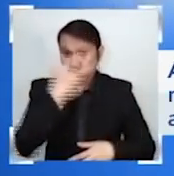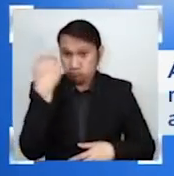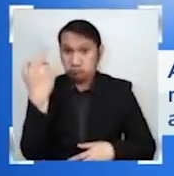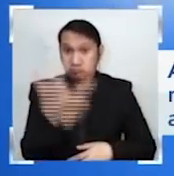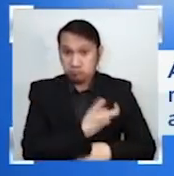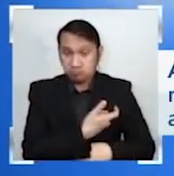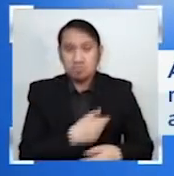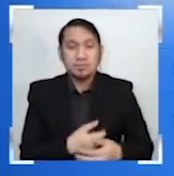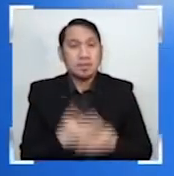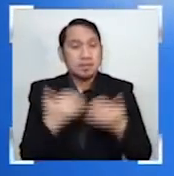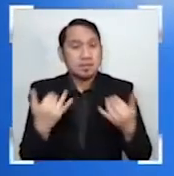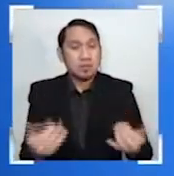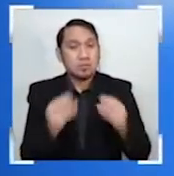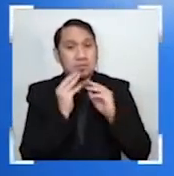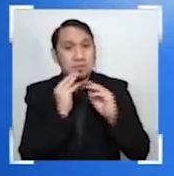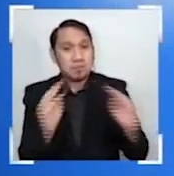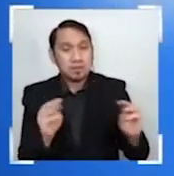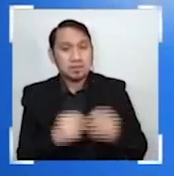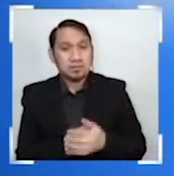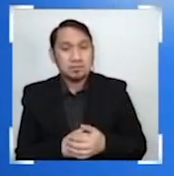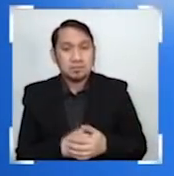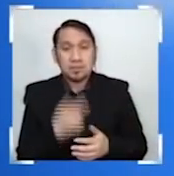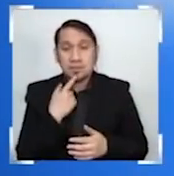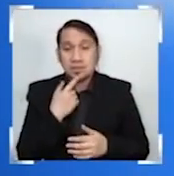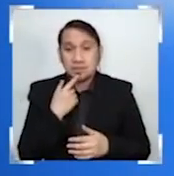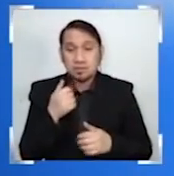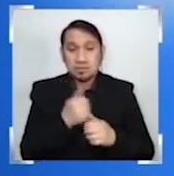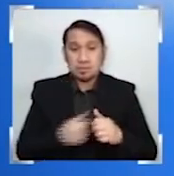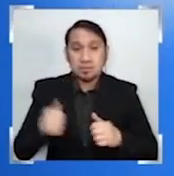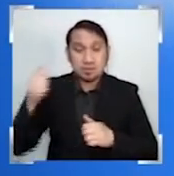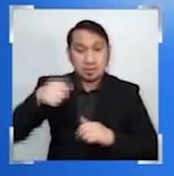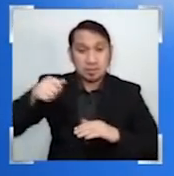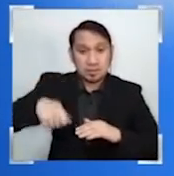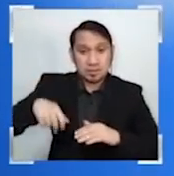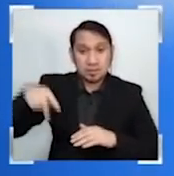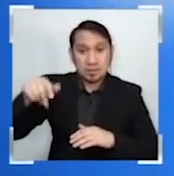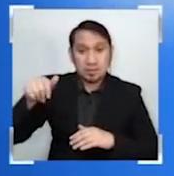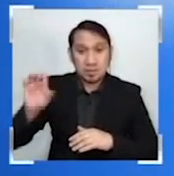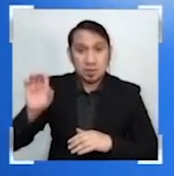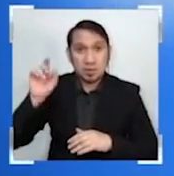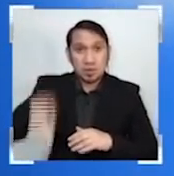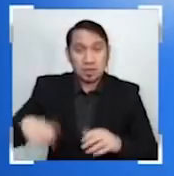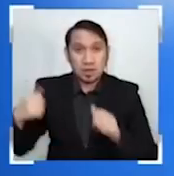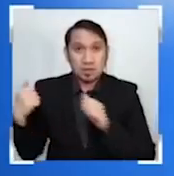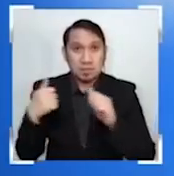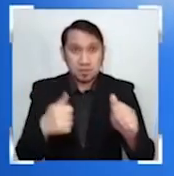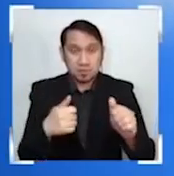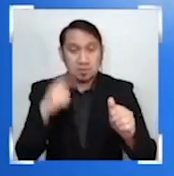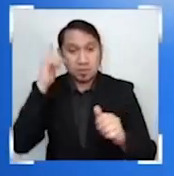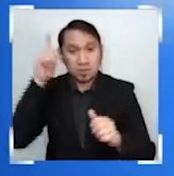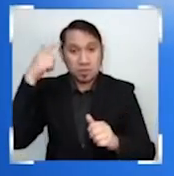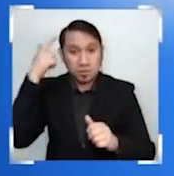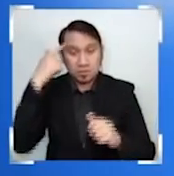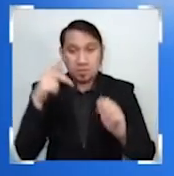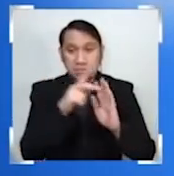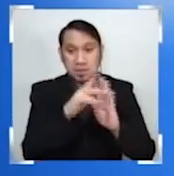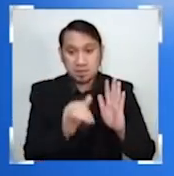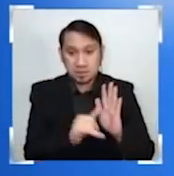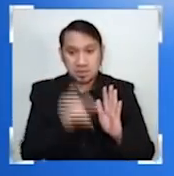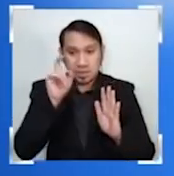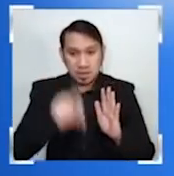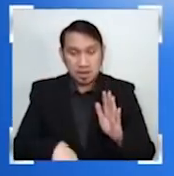ngayong hapon, pinagsabihan na raw ni Justice Secretary Minardo Guevara ang PAO Chief na sumunod sa kasalukuyang government regulation na dapat